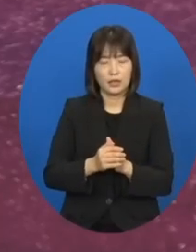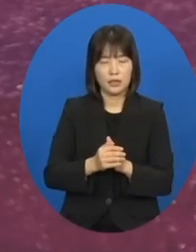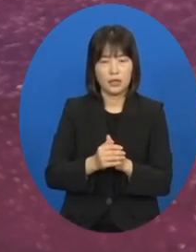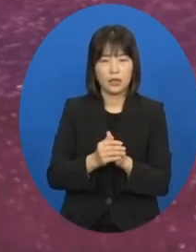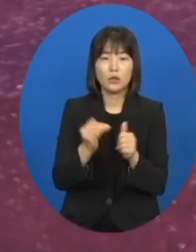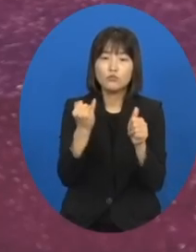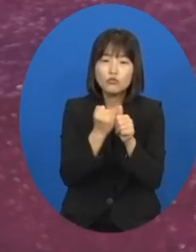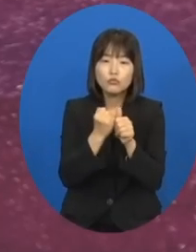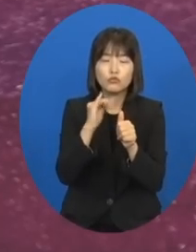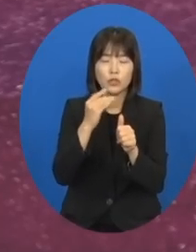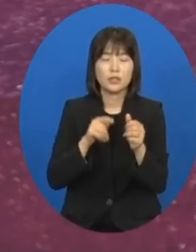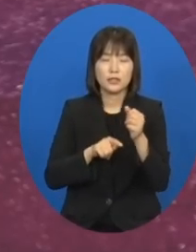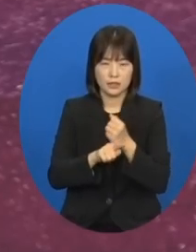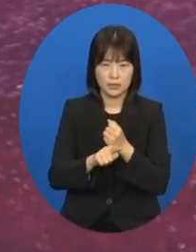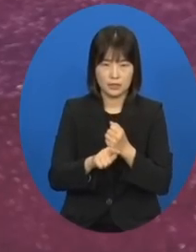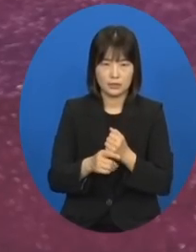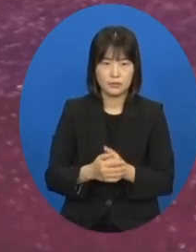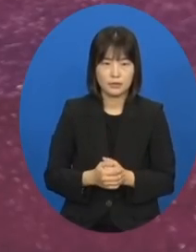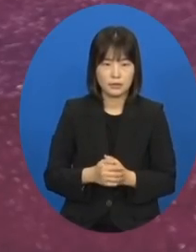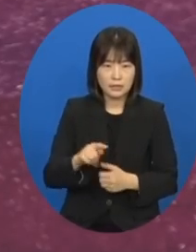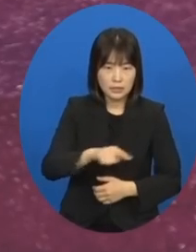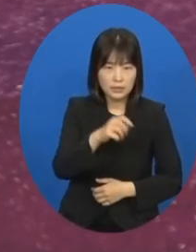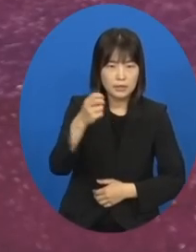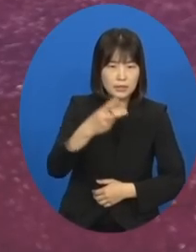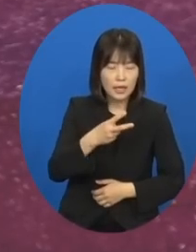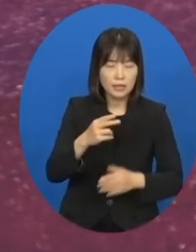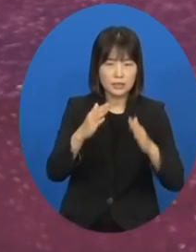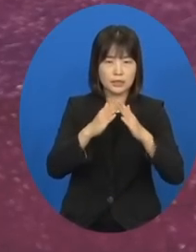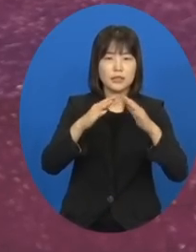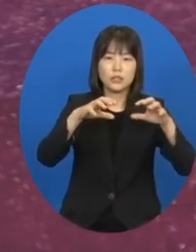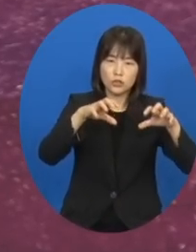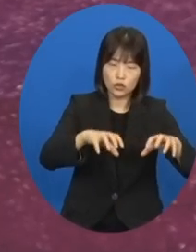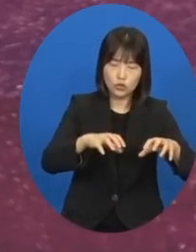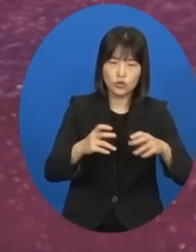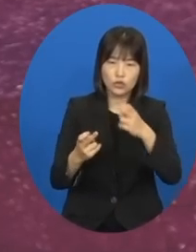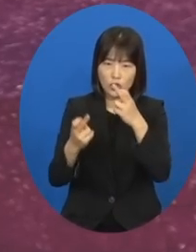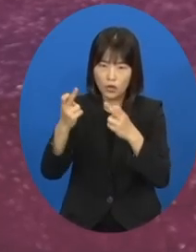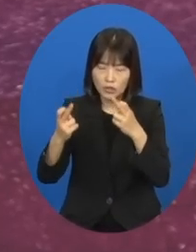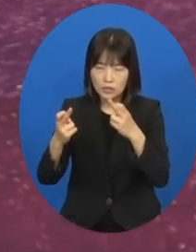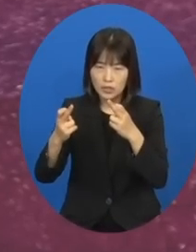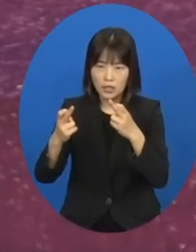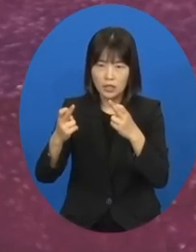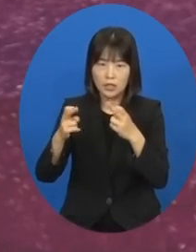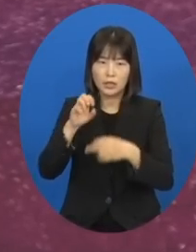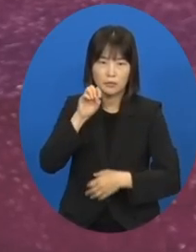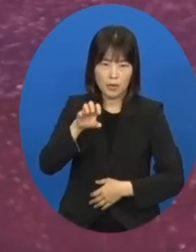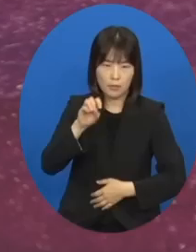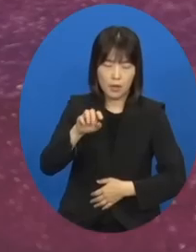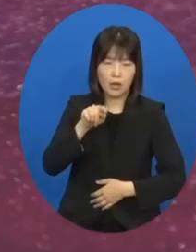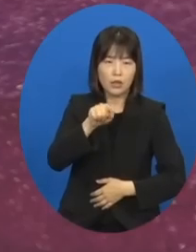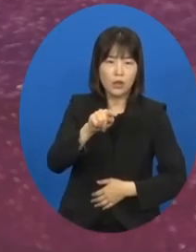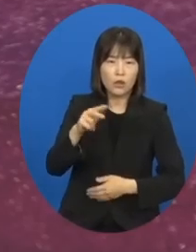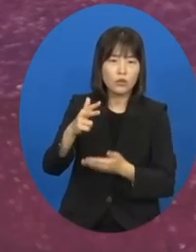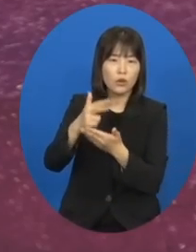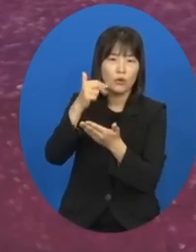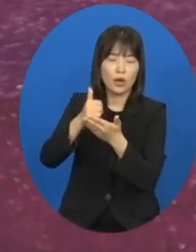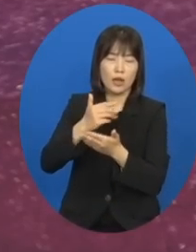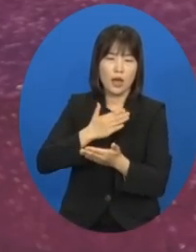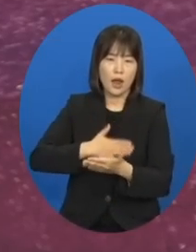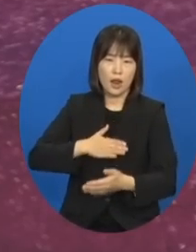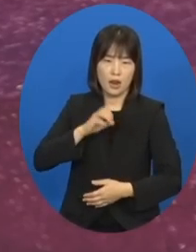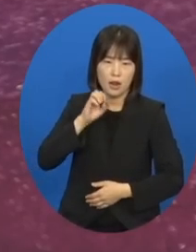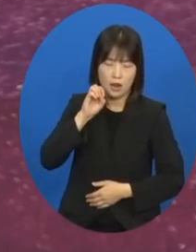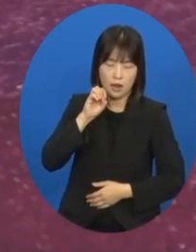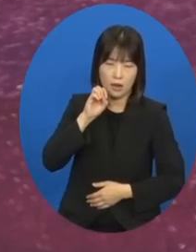말씀이 있죠 그들의 다시는 각기 이웃과 형제를 가르쳐 이르기를 너는 여호와를 알라 하지